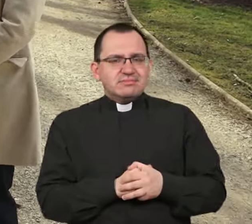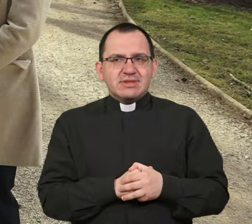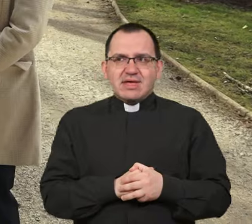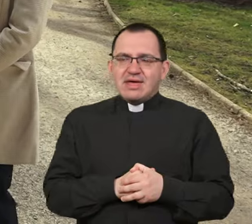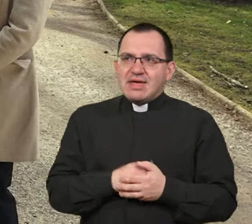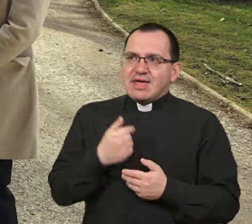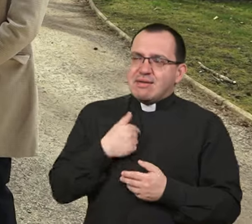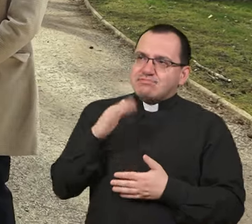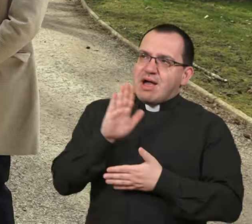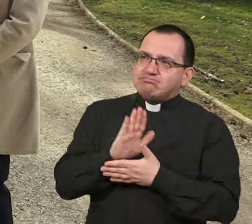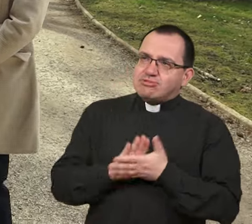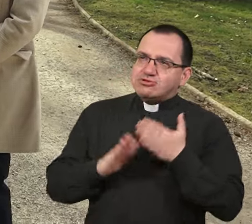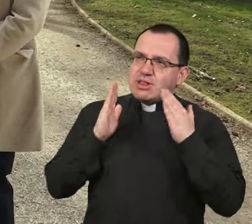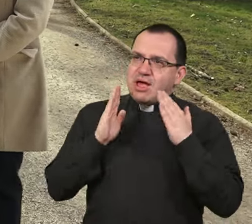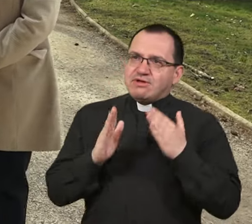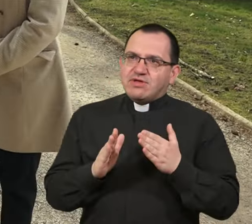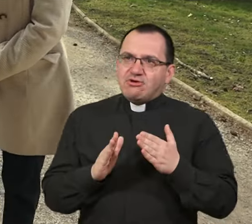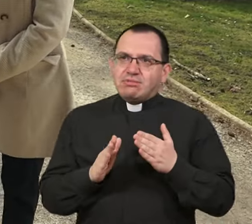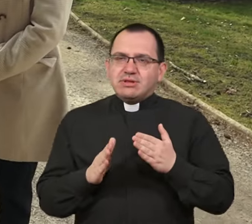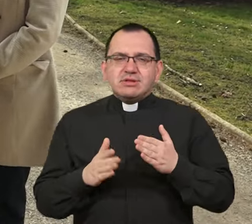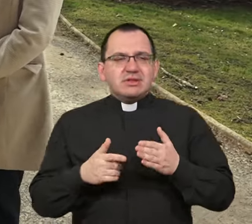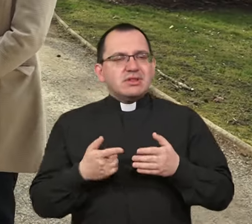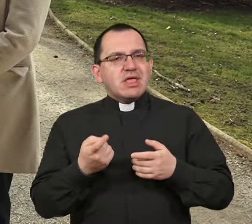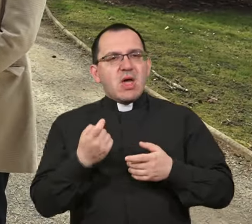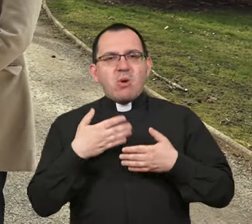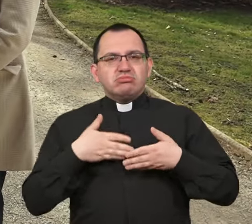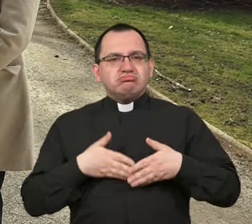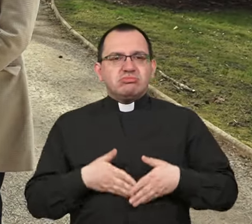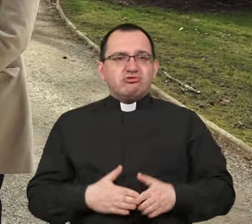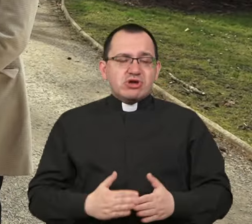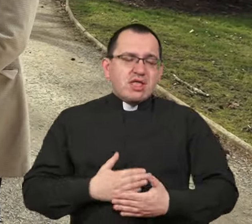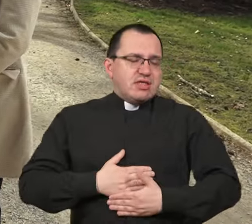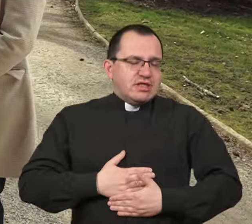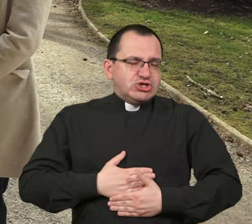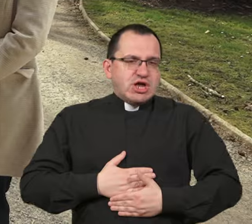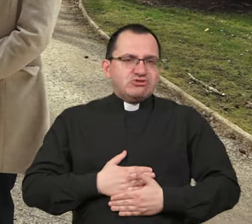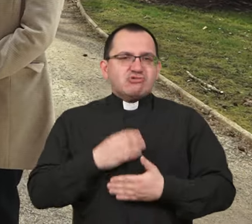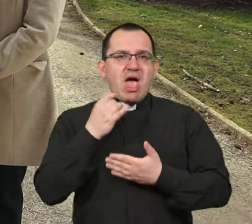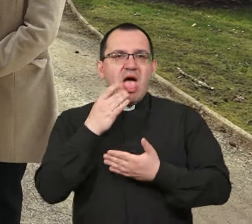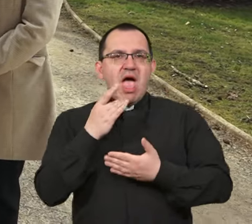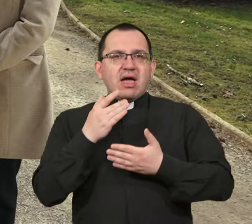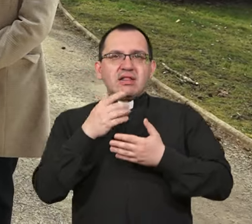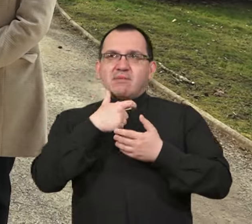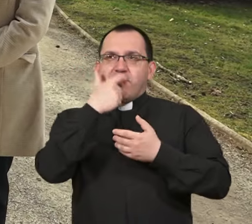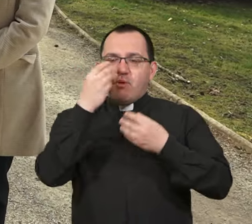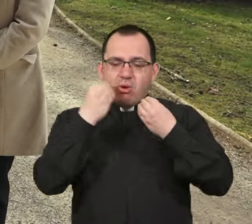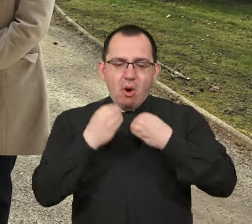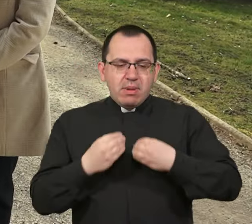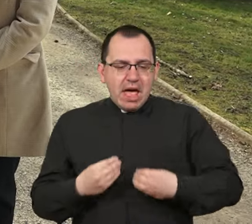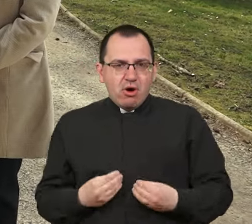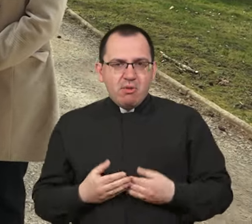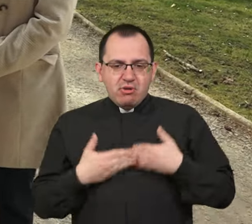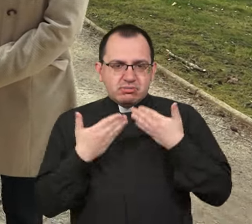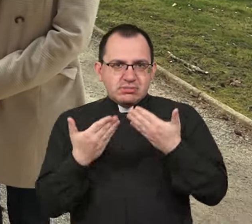hod s Gospodinom je zapravo krenuo od mog rođenja. Mogla bi reći zapravo od začeća, kad me je Gospodin oblikovao i darovao mojim